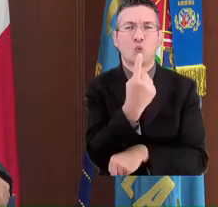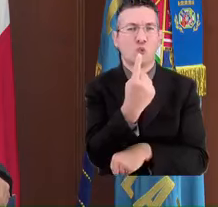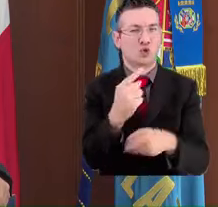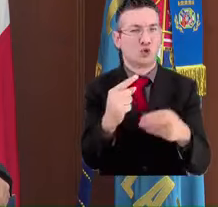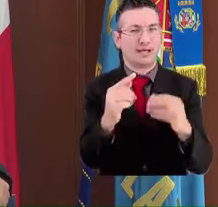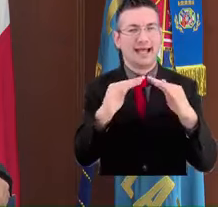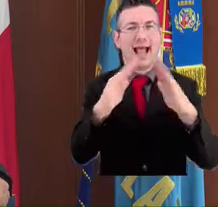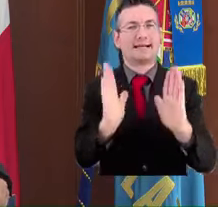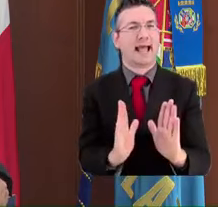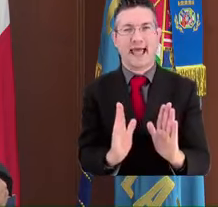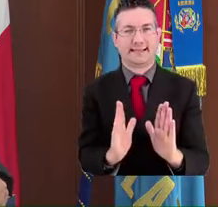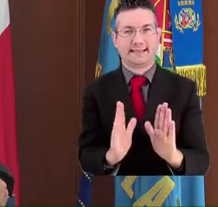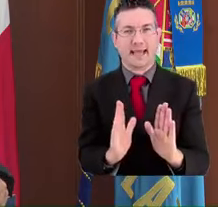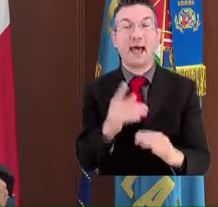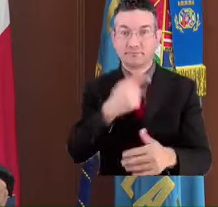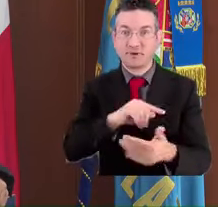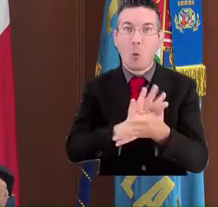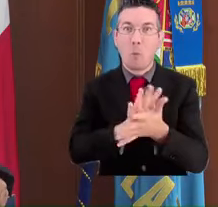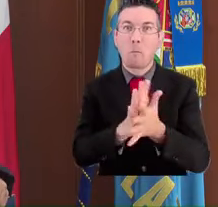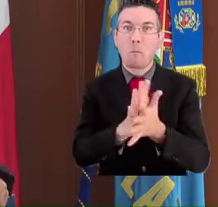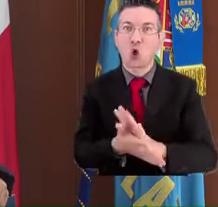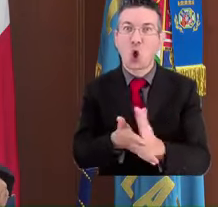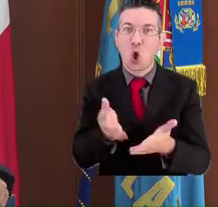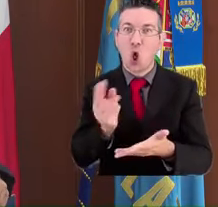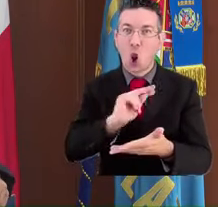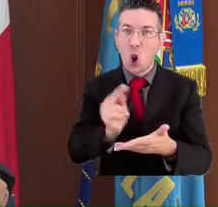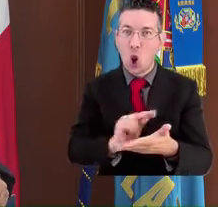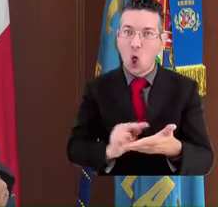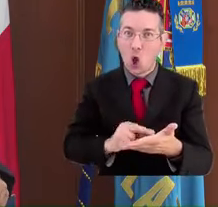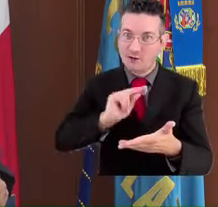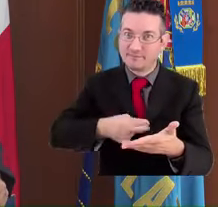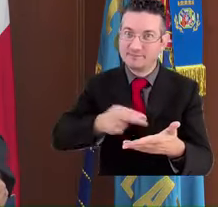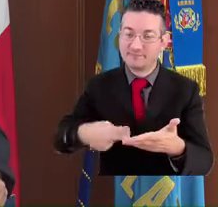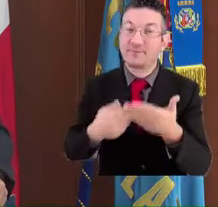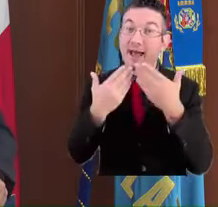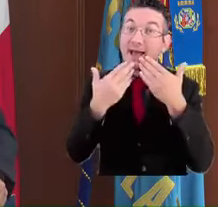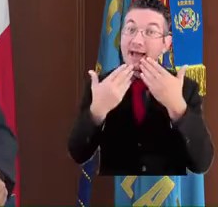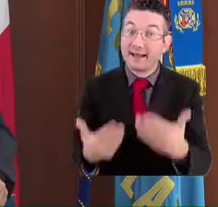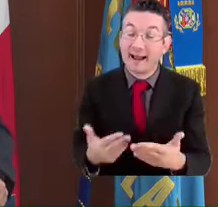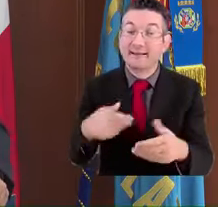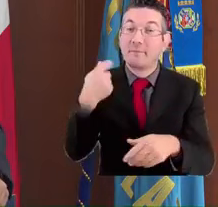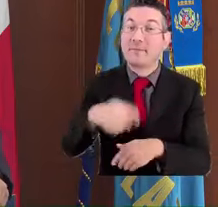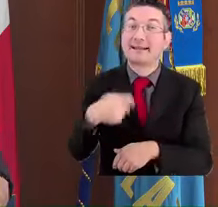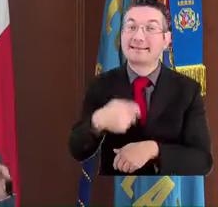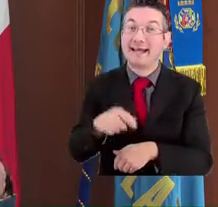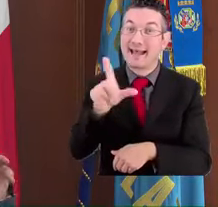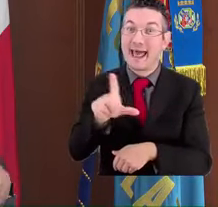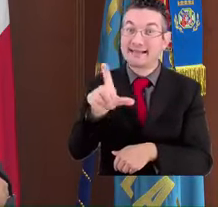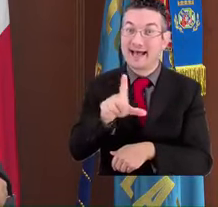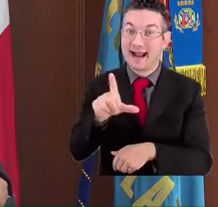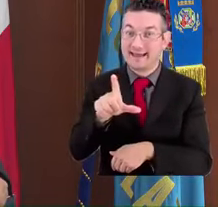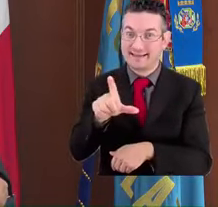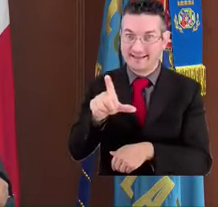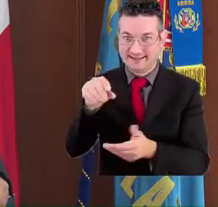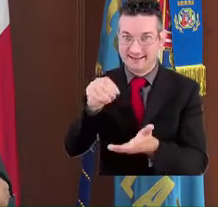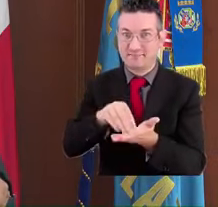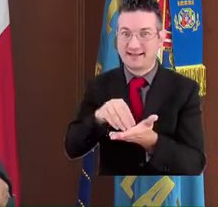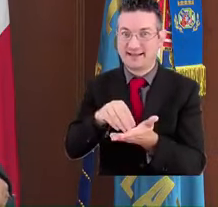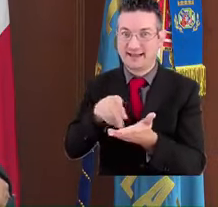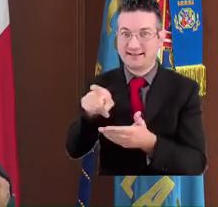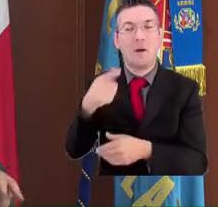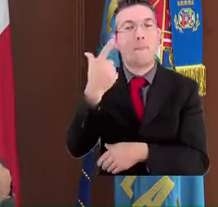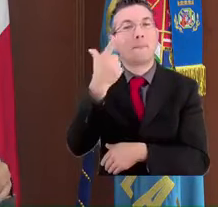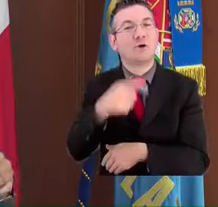protocollo che ci andiamo andiamo a sottoscrivere qui voglio ringraziare anche il presidente da zanetti che sta qui perché questo lavoro